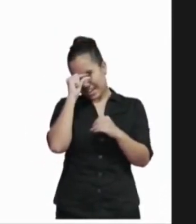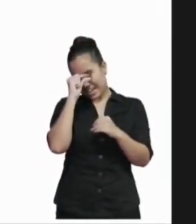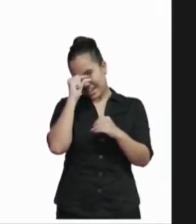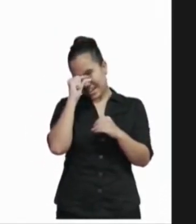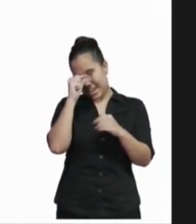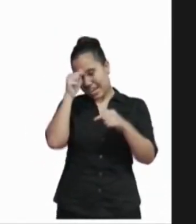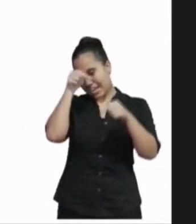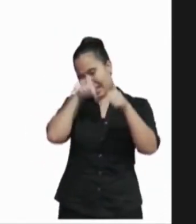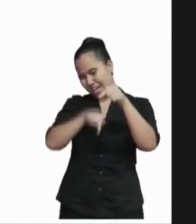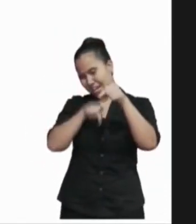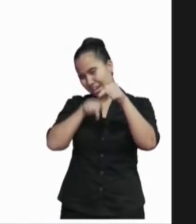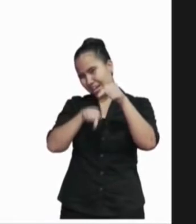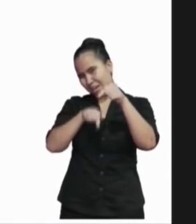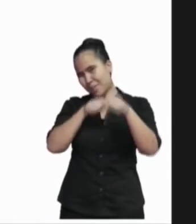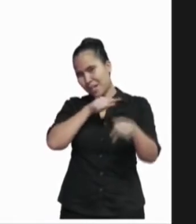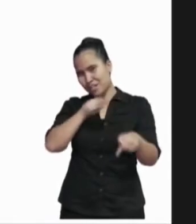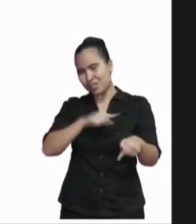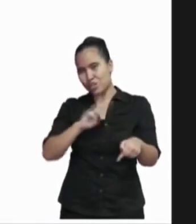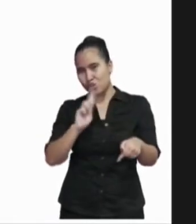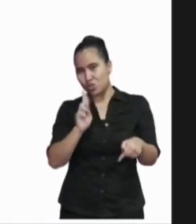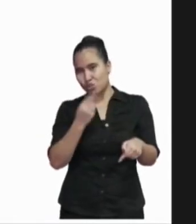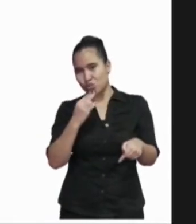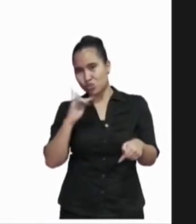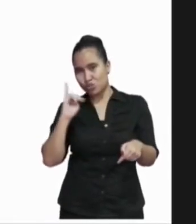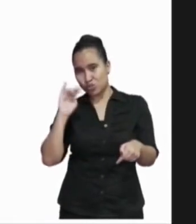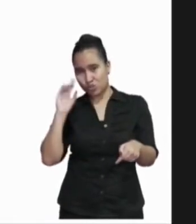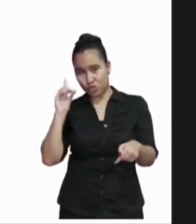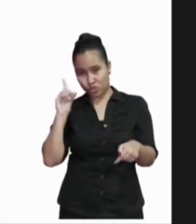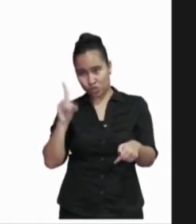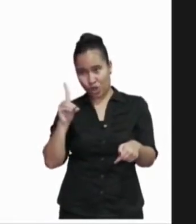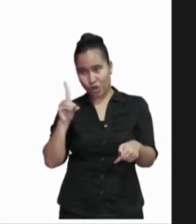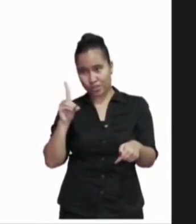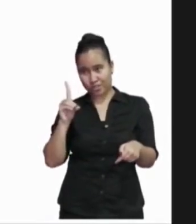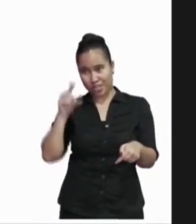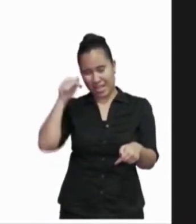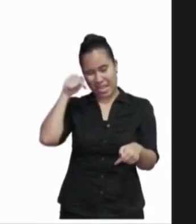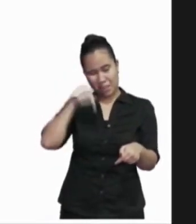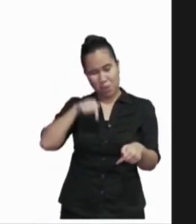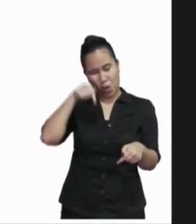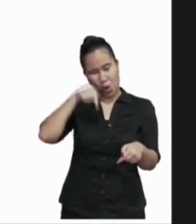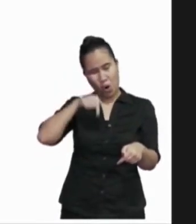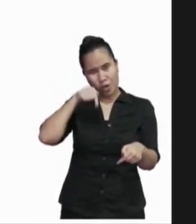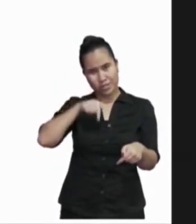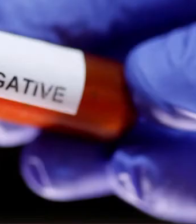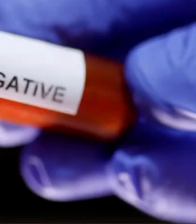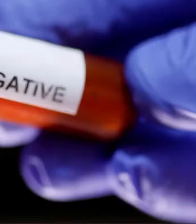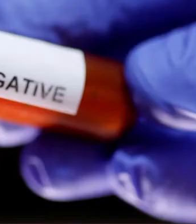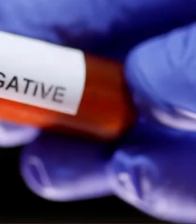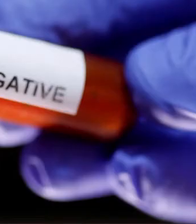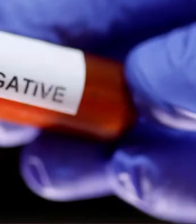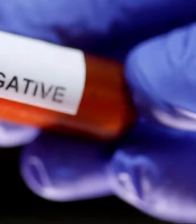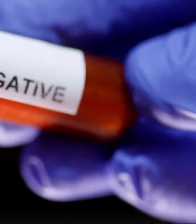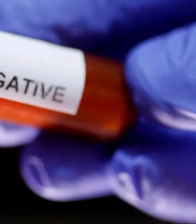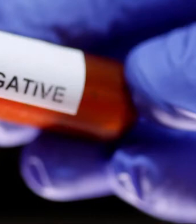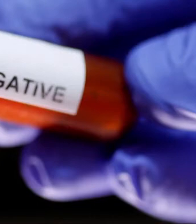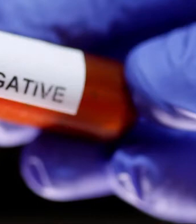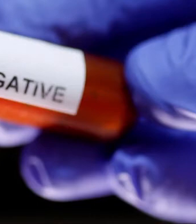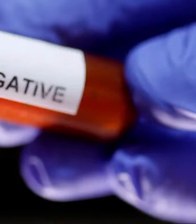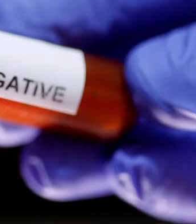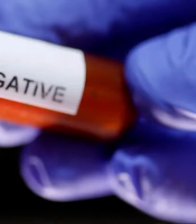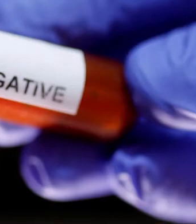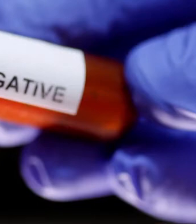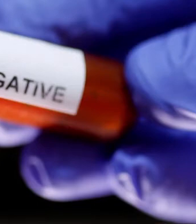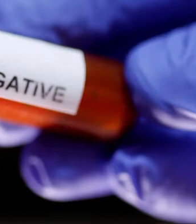in het zuiden. Ik denk misschien dat het bij die kaart hoort, maar nee, dat groene vlekje daar, dat is een kleine, dat is een uitbreek in het dorpje.